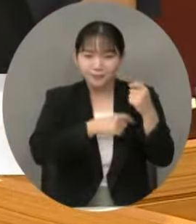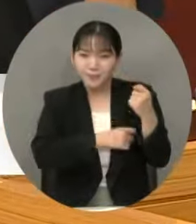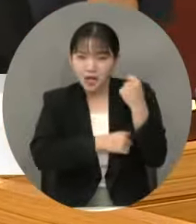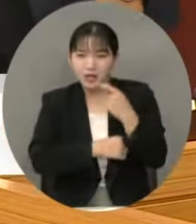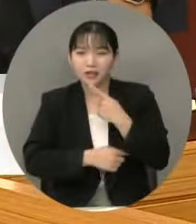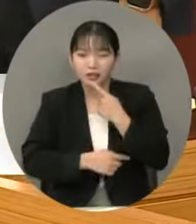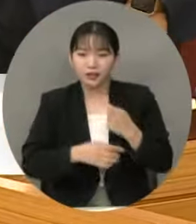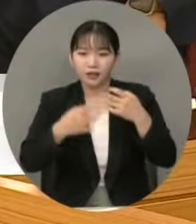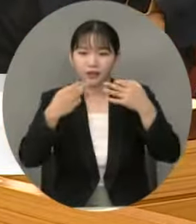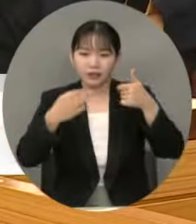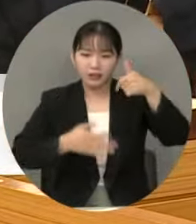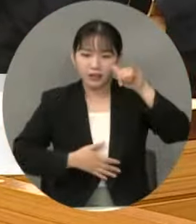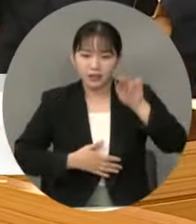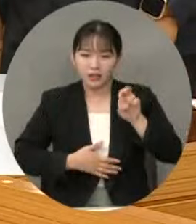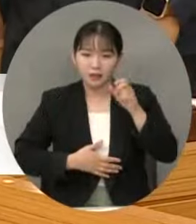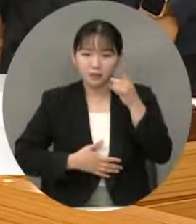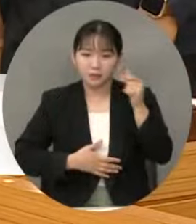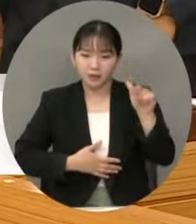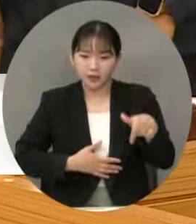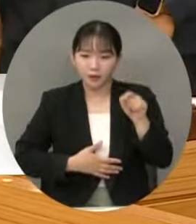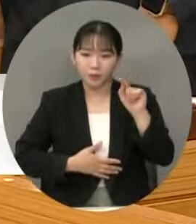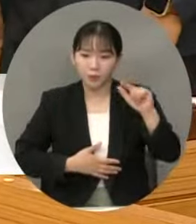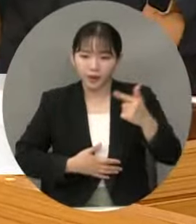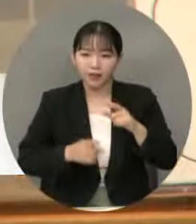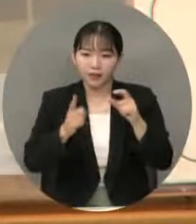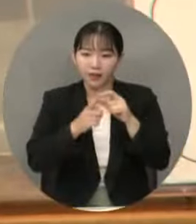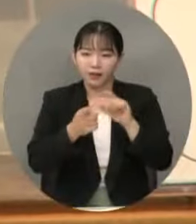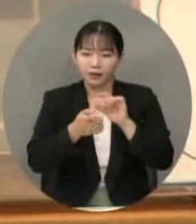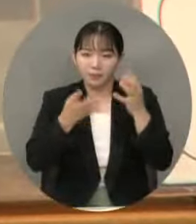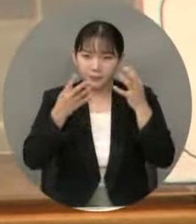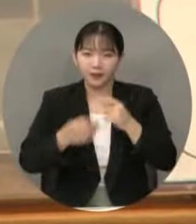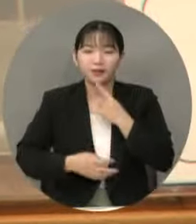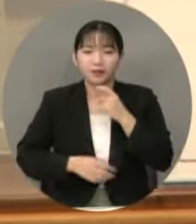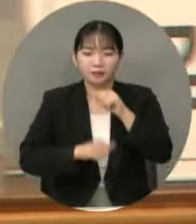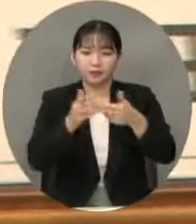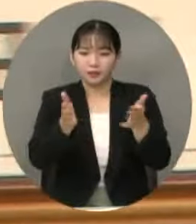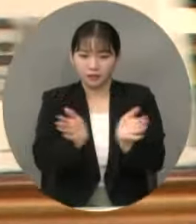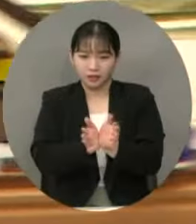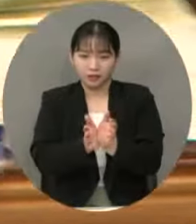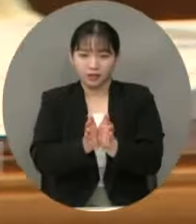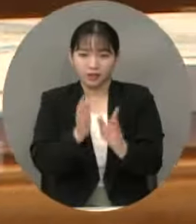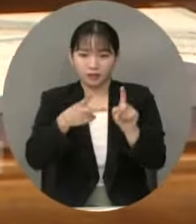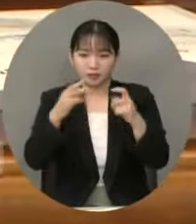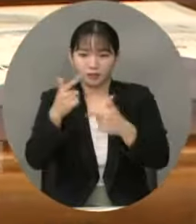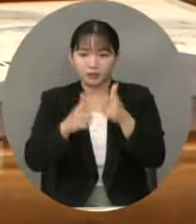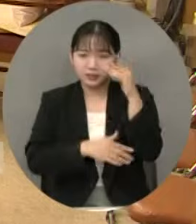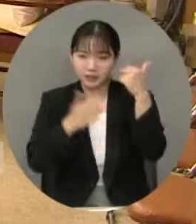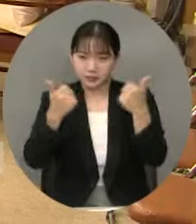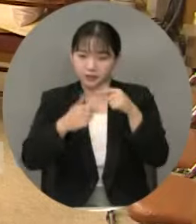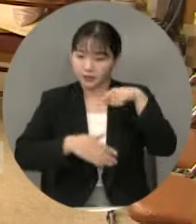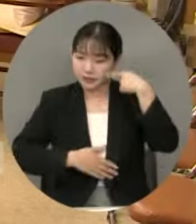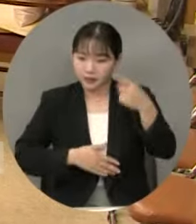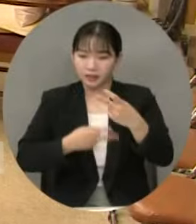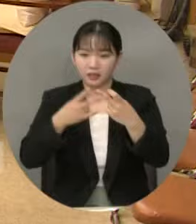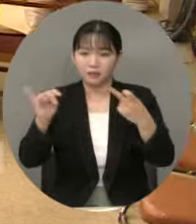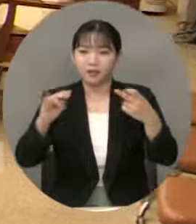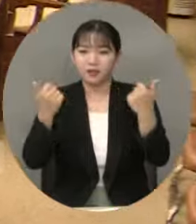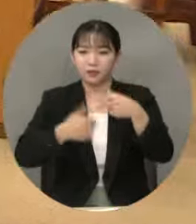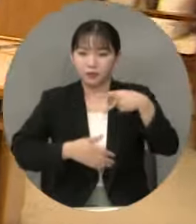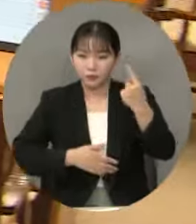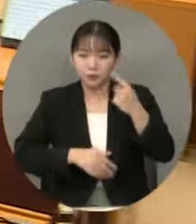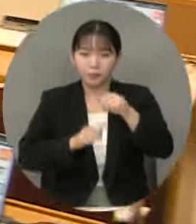앞세운 김핵관이란 단어가 공공연히 떠돌았던 목포 민주당. 11대 목포시 의회에 이어 12대 목포시